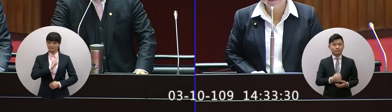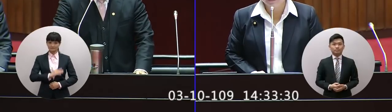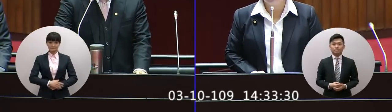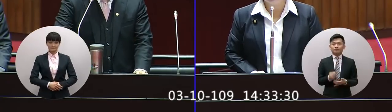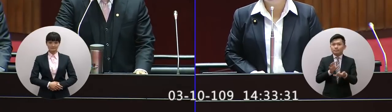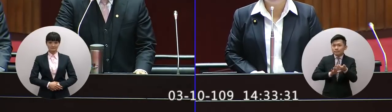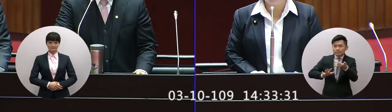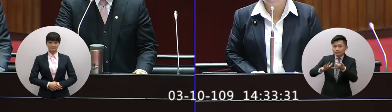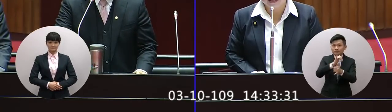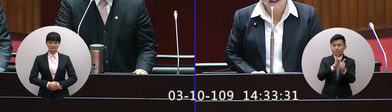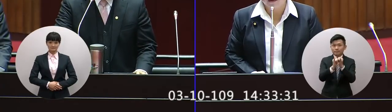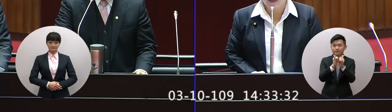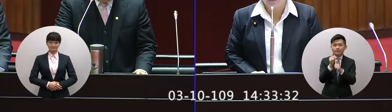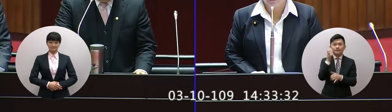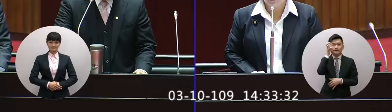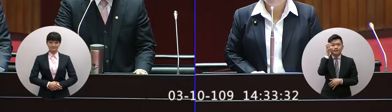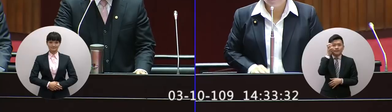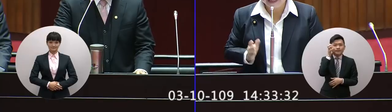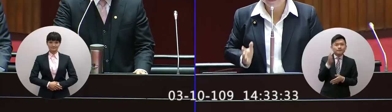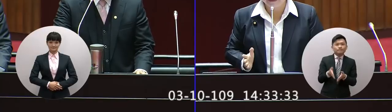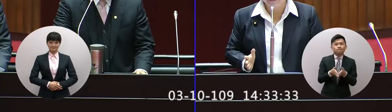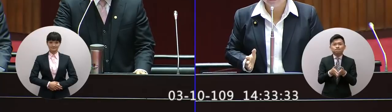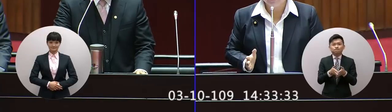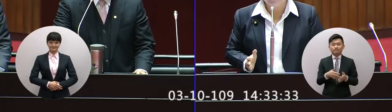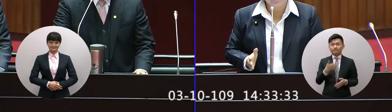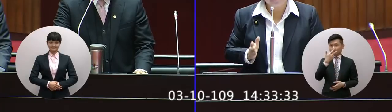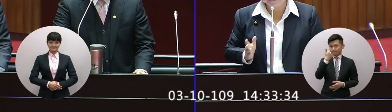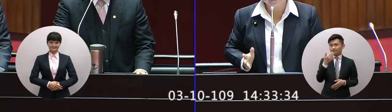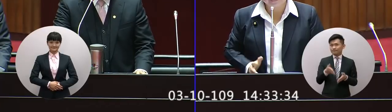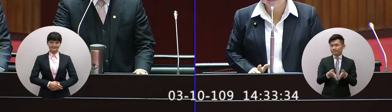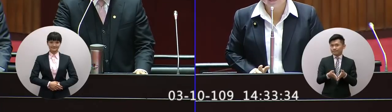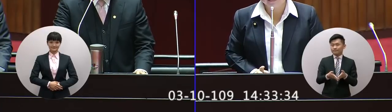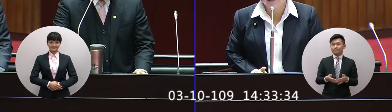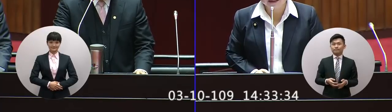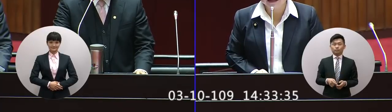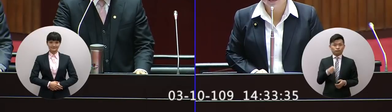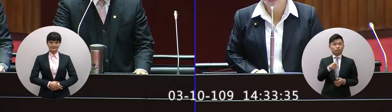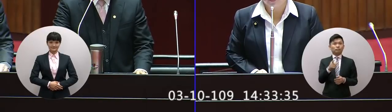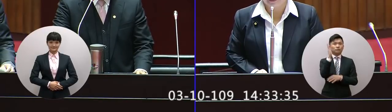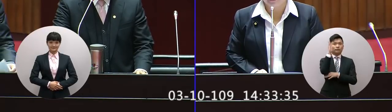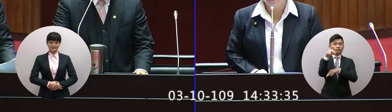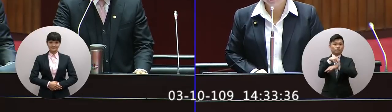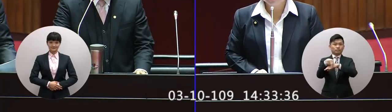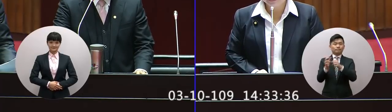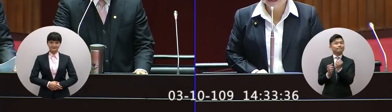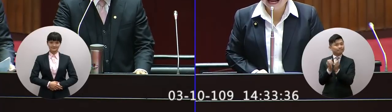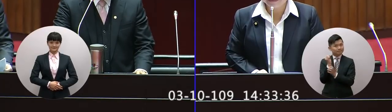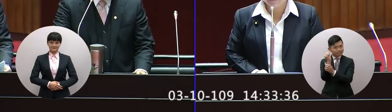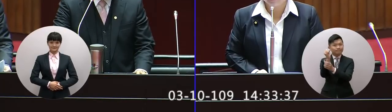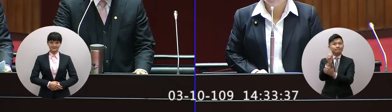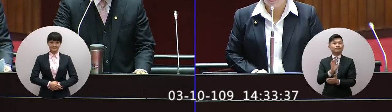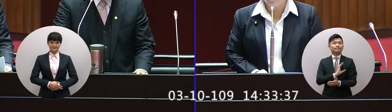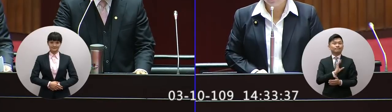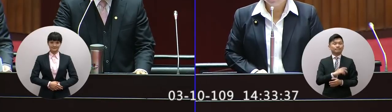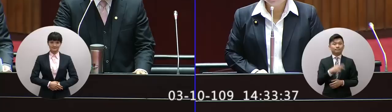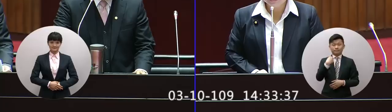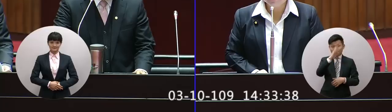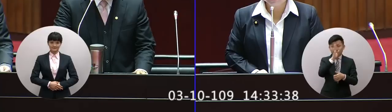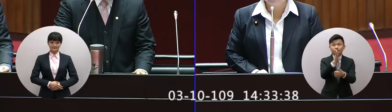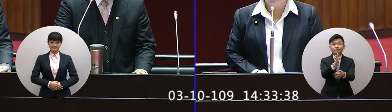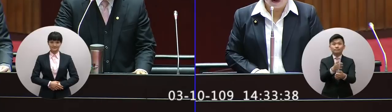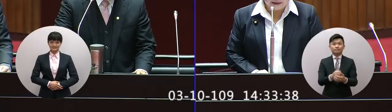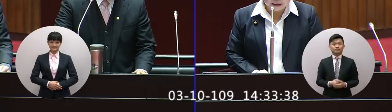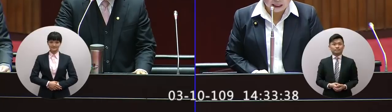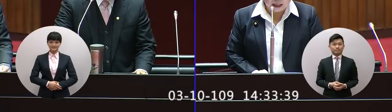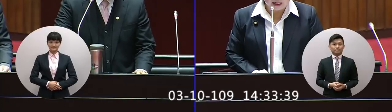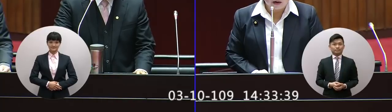个是全民都在非常的渴望便利。我们非常的支持政府这样的作为，所以再一次请教，是